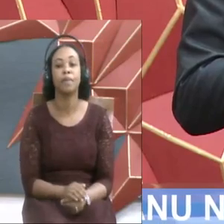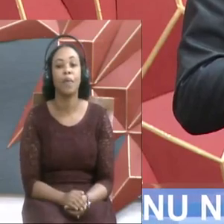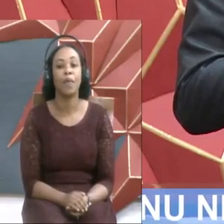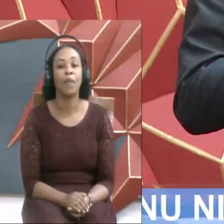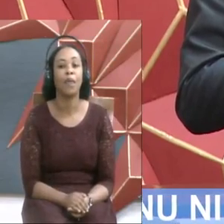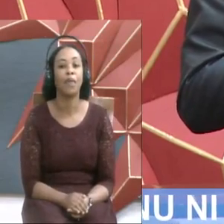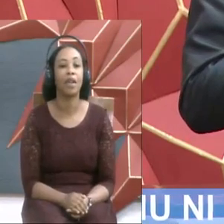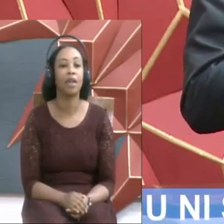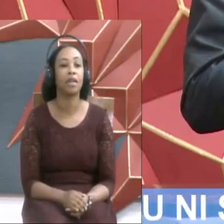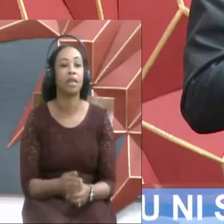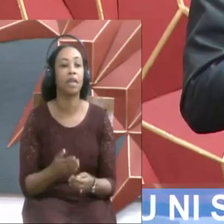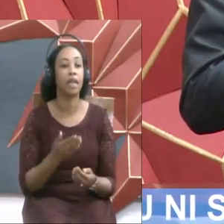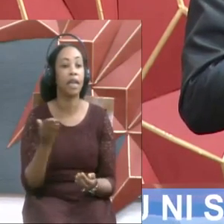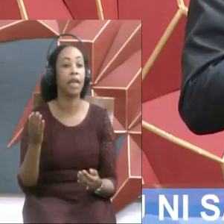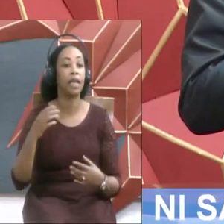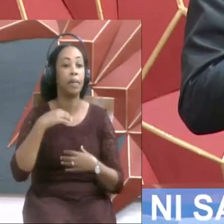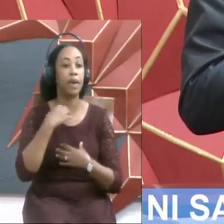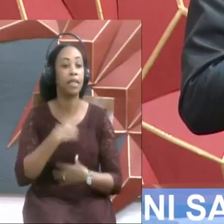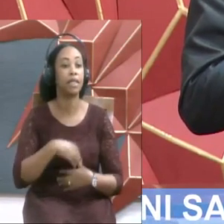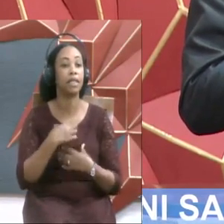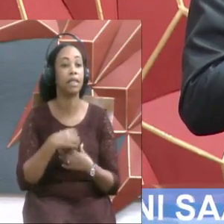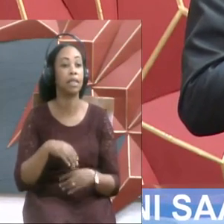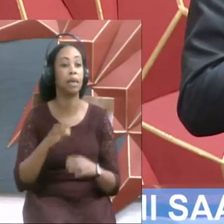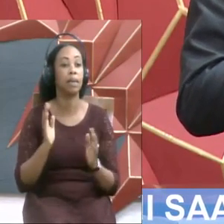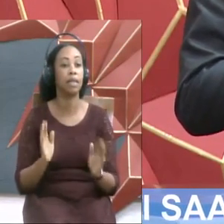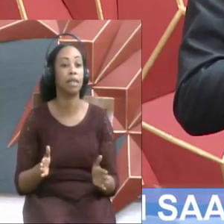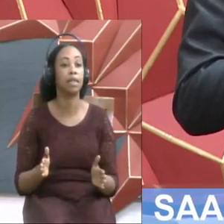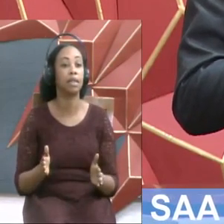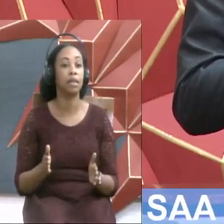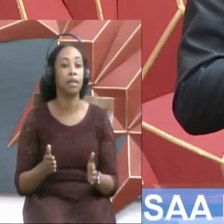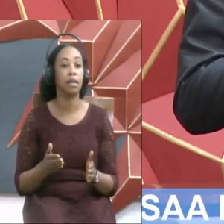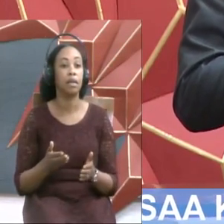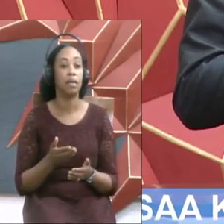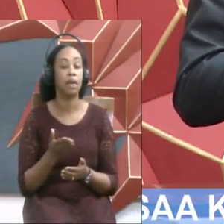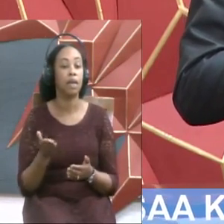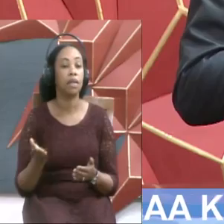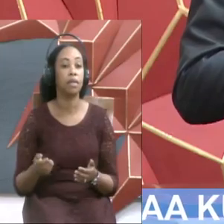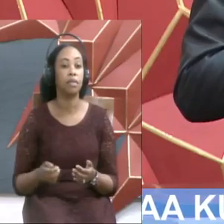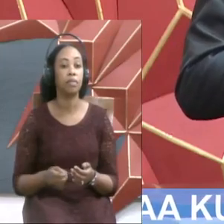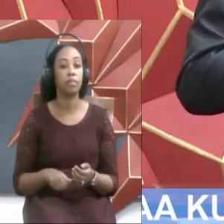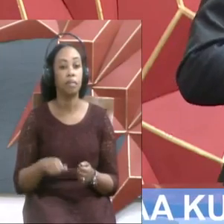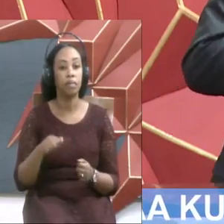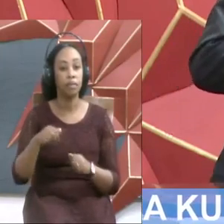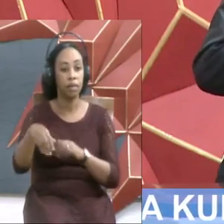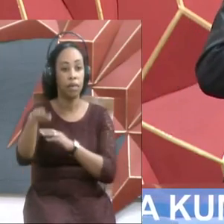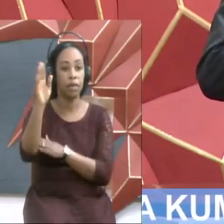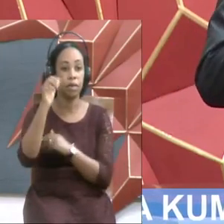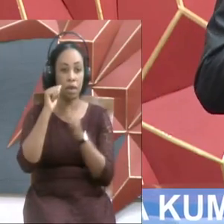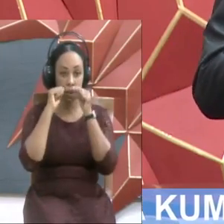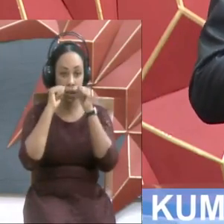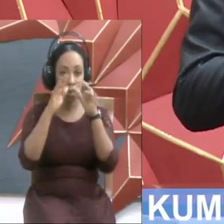si nous ne veillons pas chaque jour. S'il y en a et ceux qui amènent des visiteurs, ils viennent en